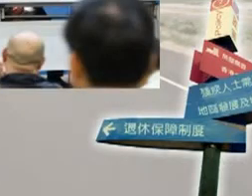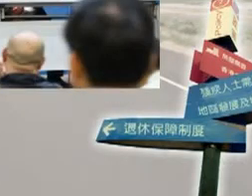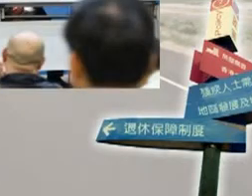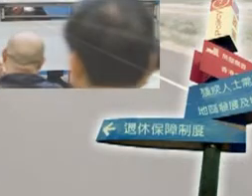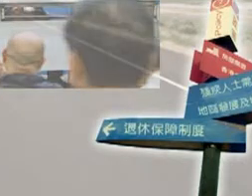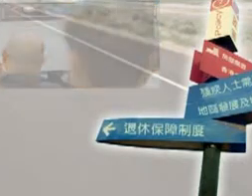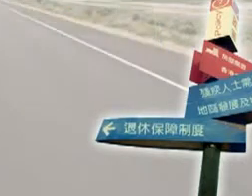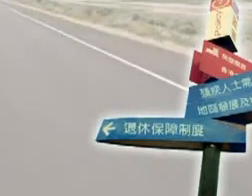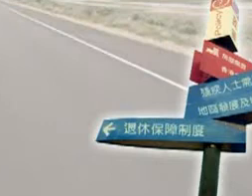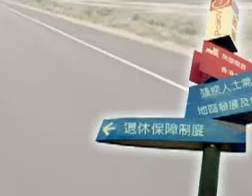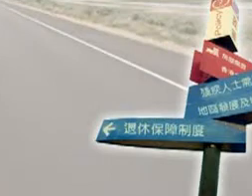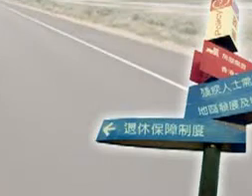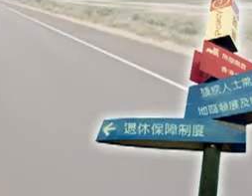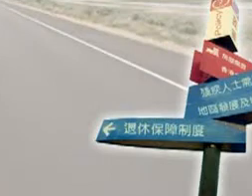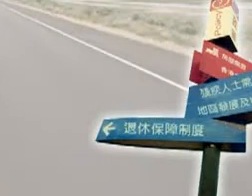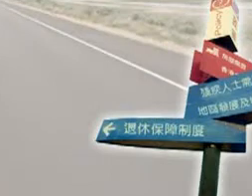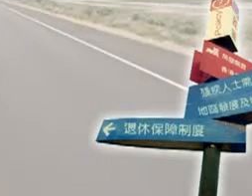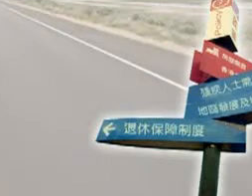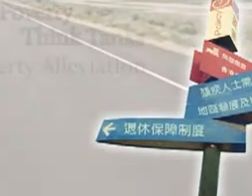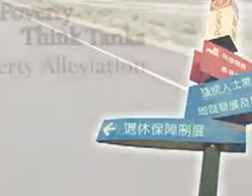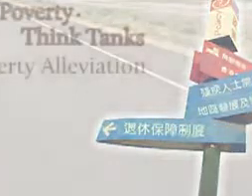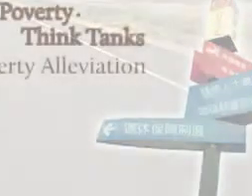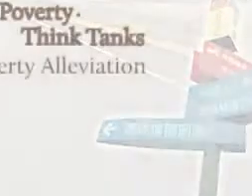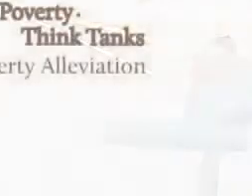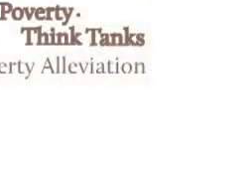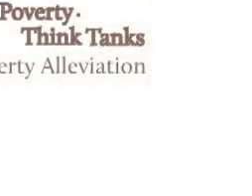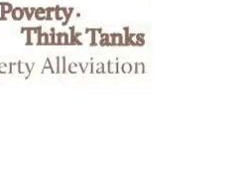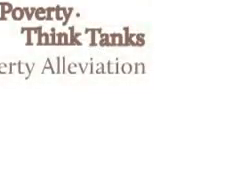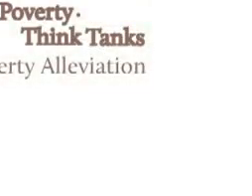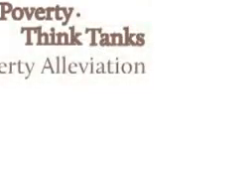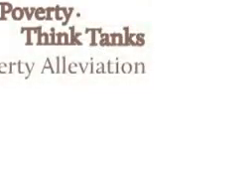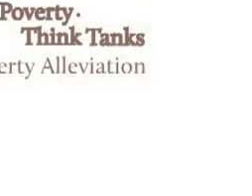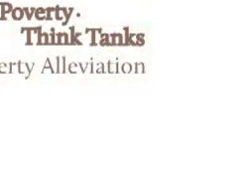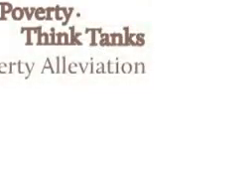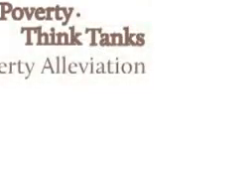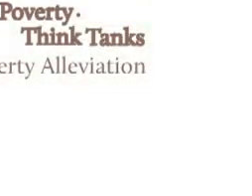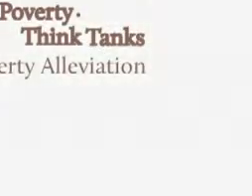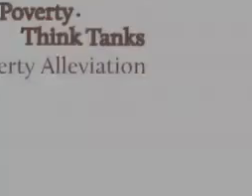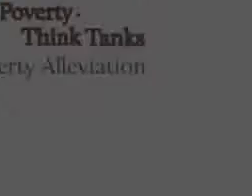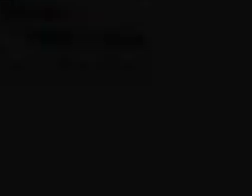论。有兴趣的朋友请留意 RTV 的网上更新。